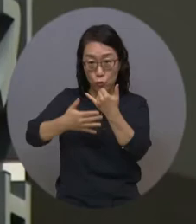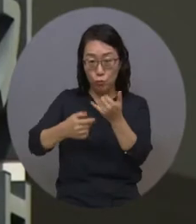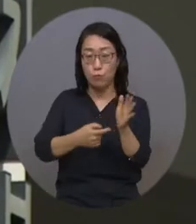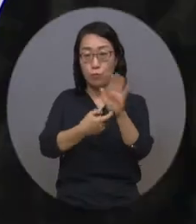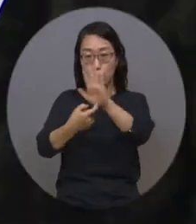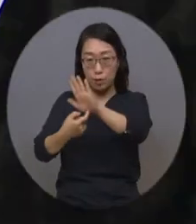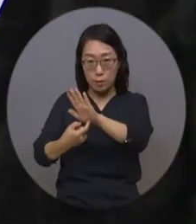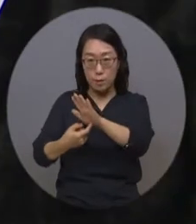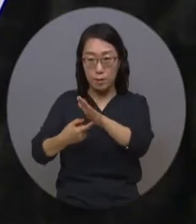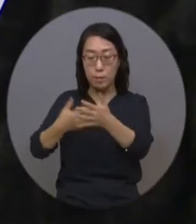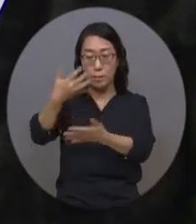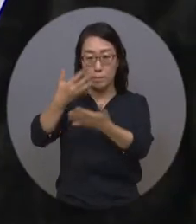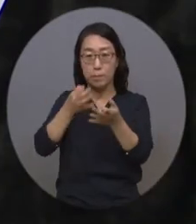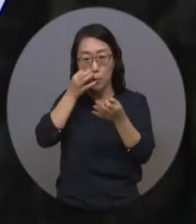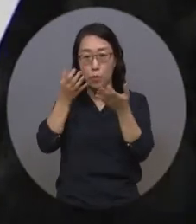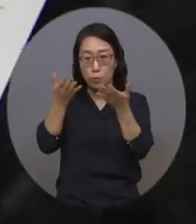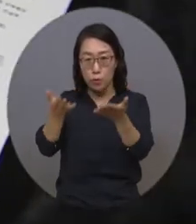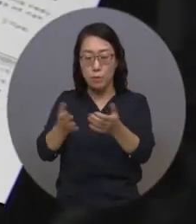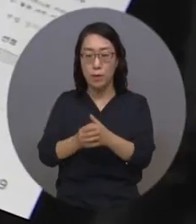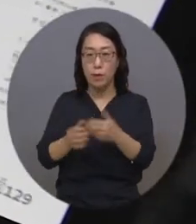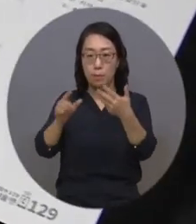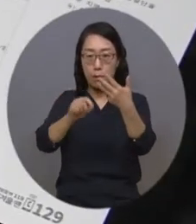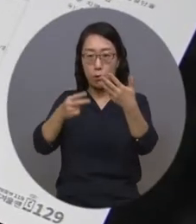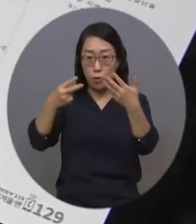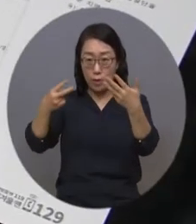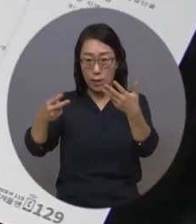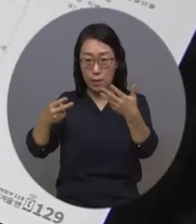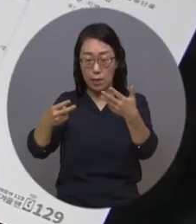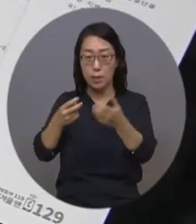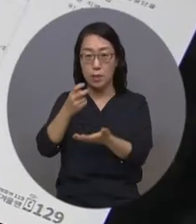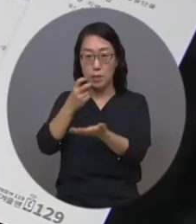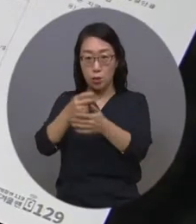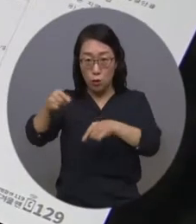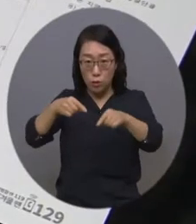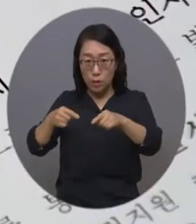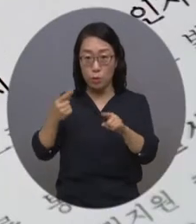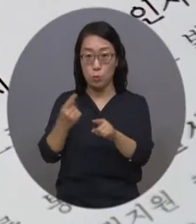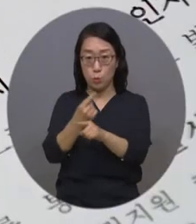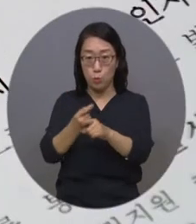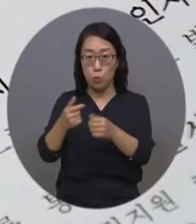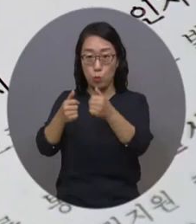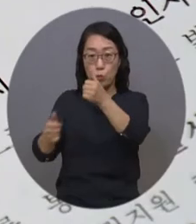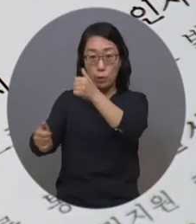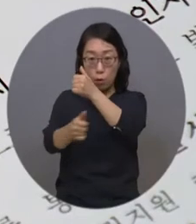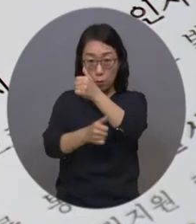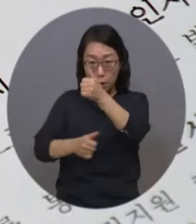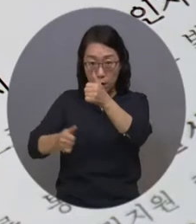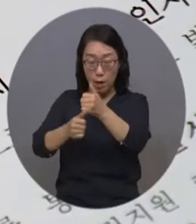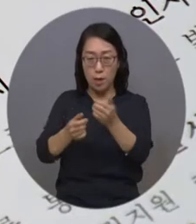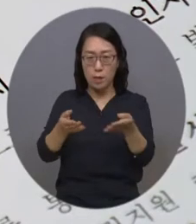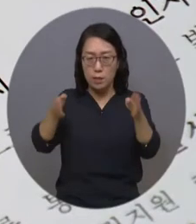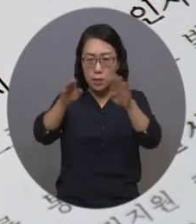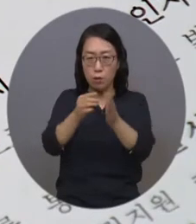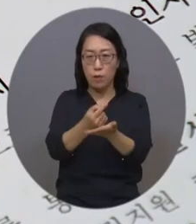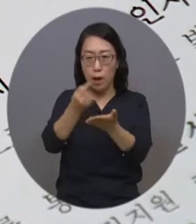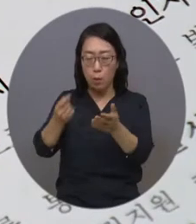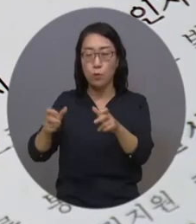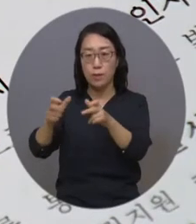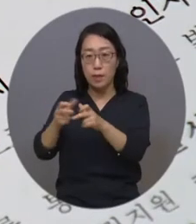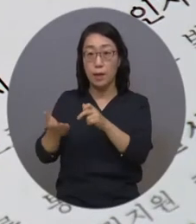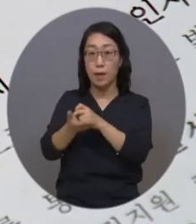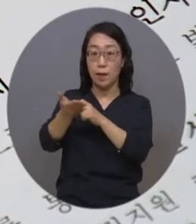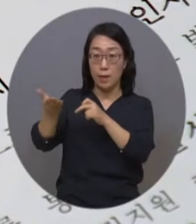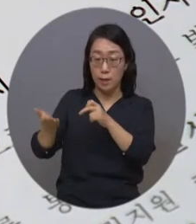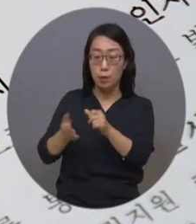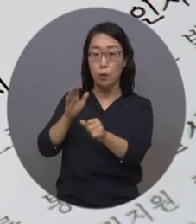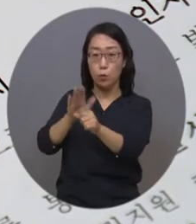진행했습니다. 지난 8월 2일 장애인 정책조정위원회를 통해 탈시설 장애인 지역사회 자립지원